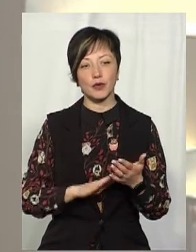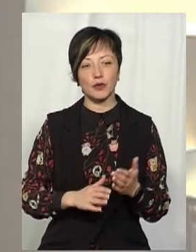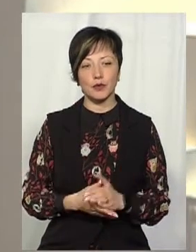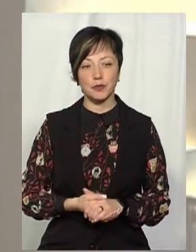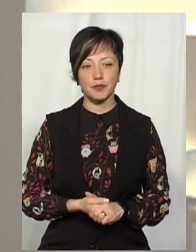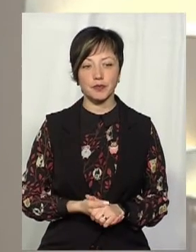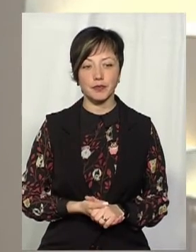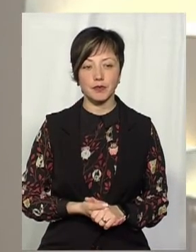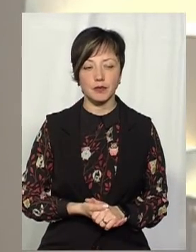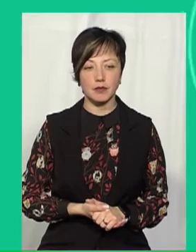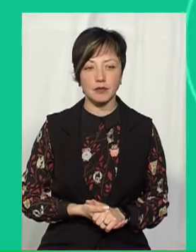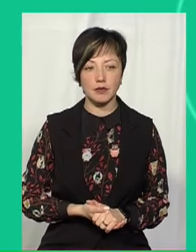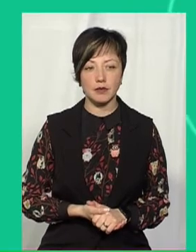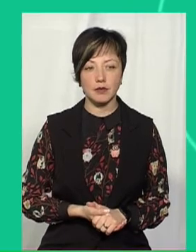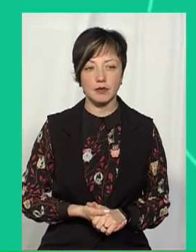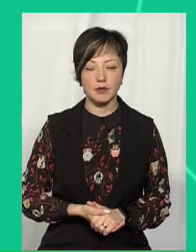із вами розмову.